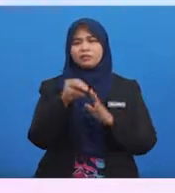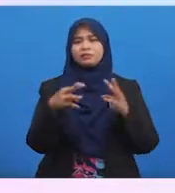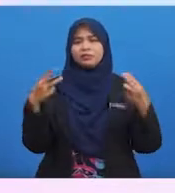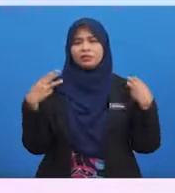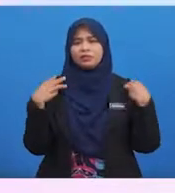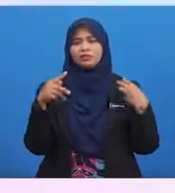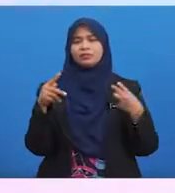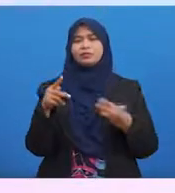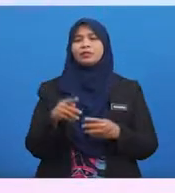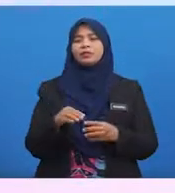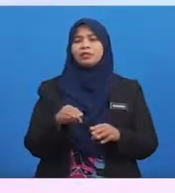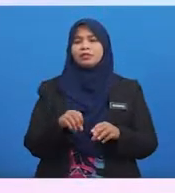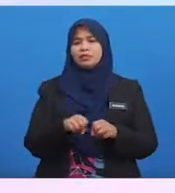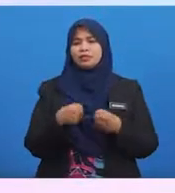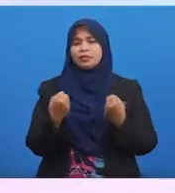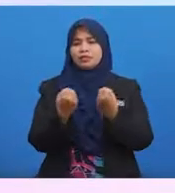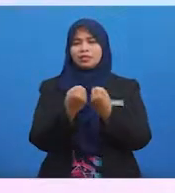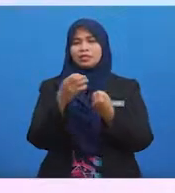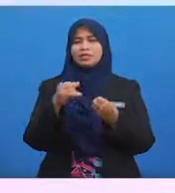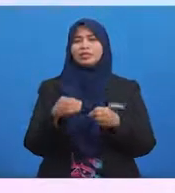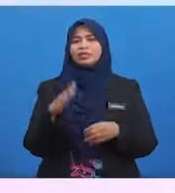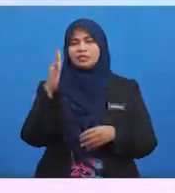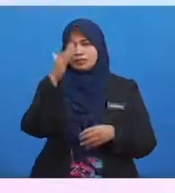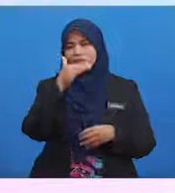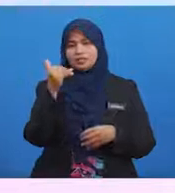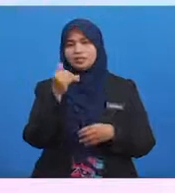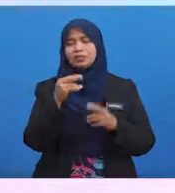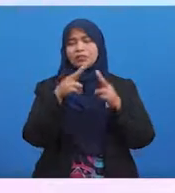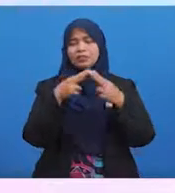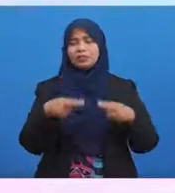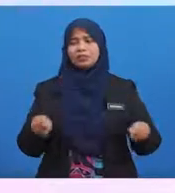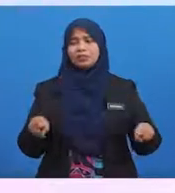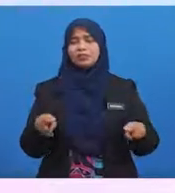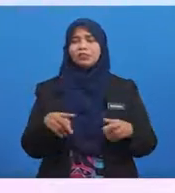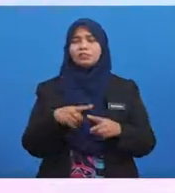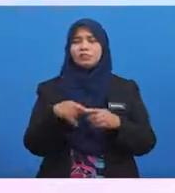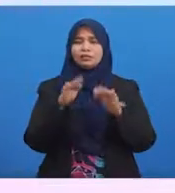suasana yang ceria dan Harmoni apabila berinteraksi